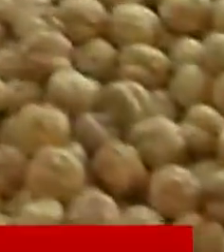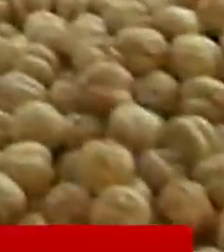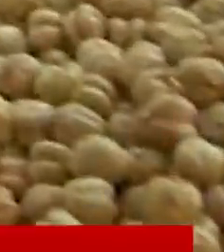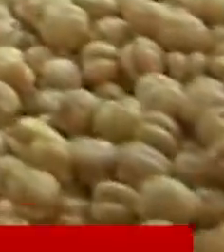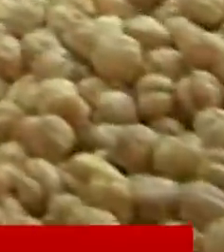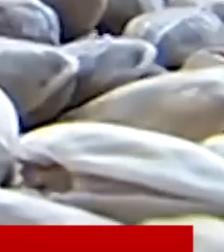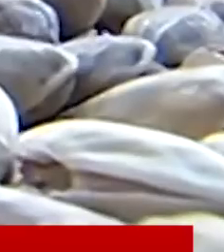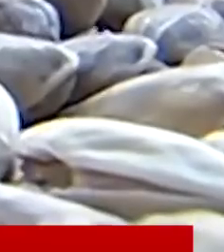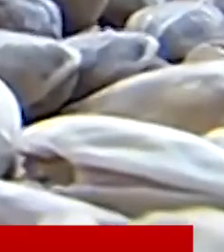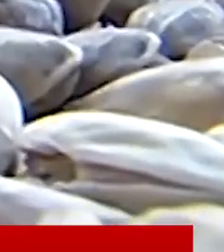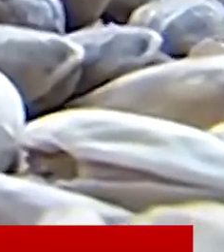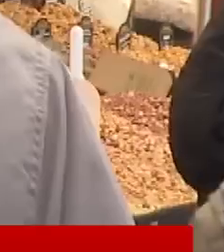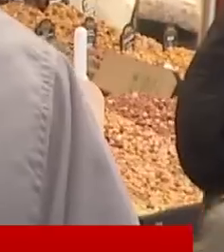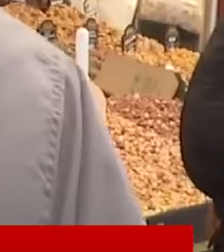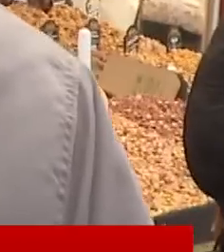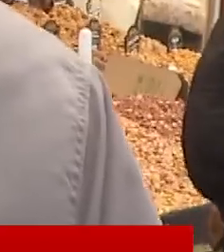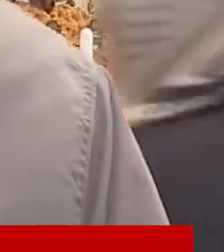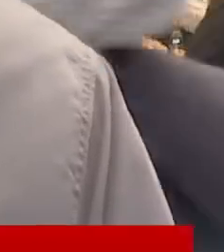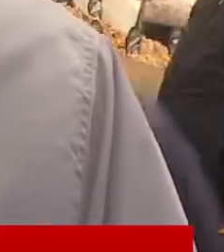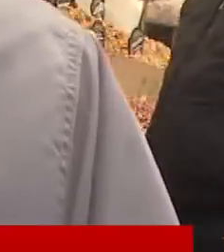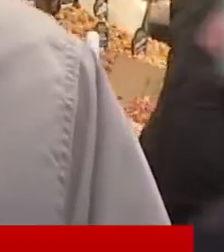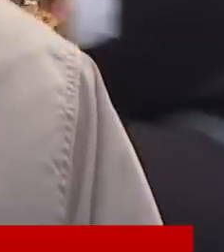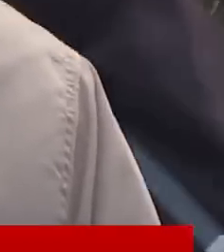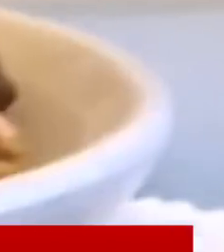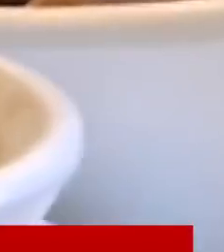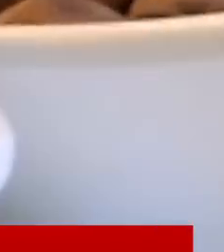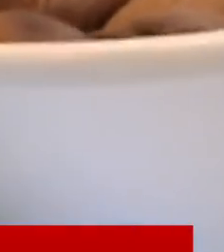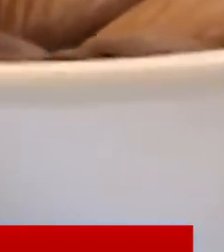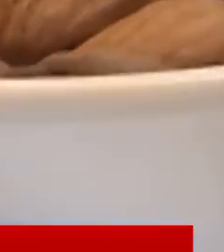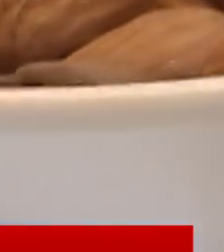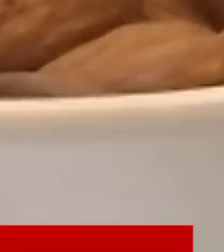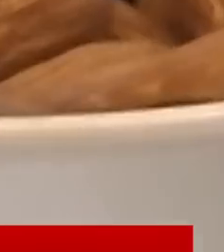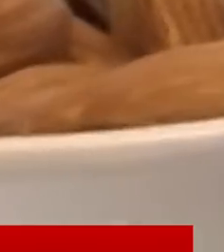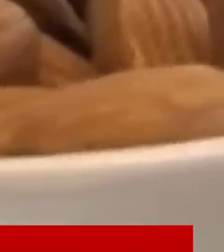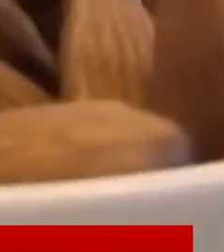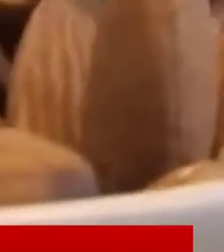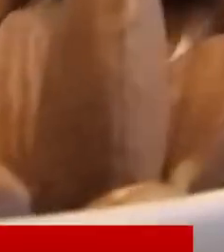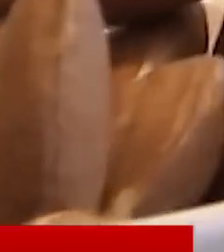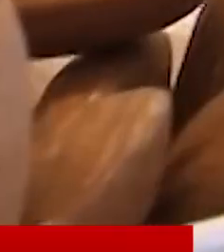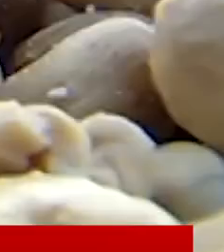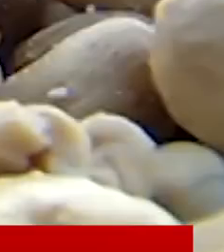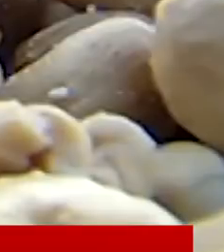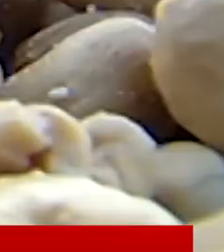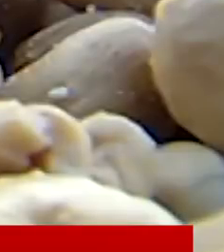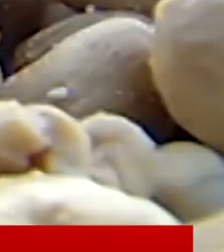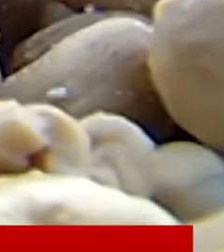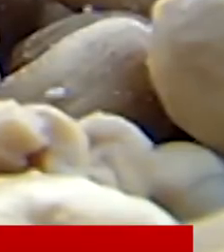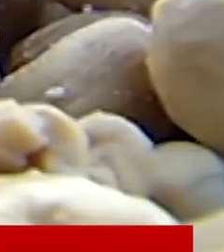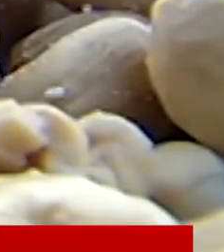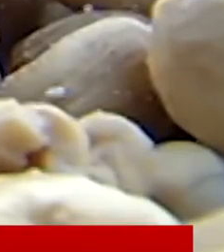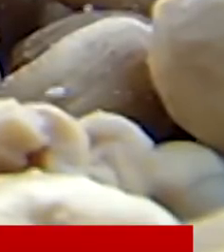kilosu 495 lira asgari için lüks oldu bunlar karışık eve götürmek lüks oldu Herkes seviniyor Aslında